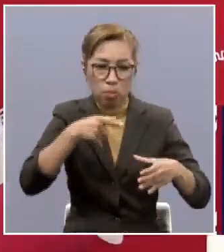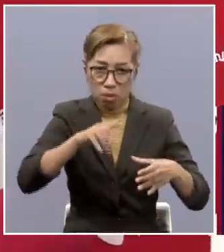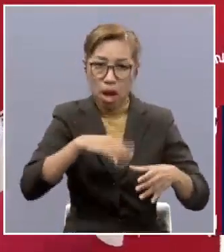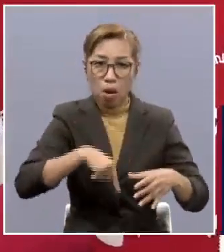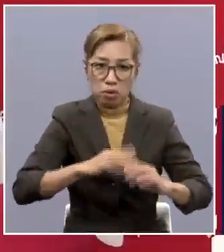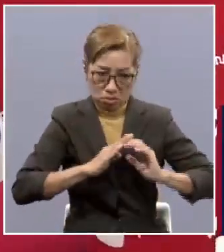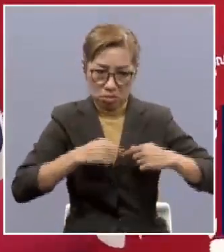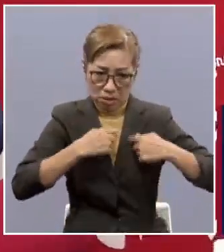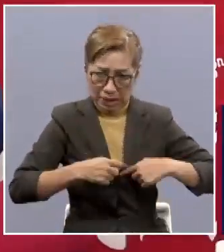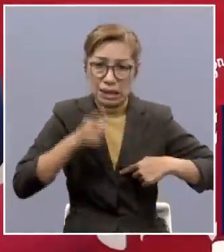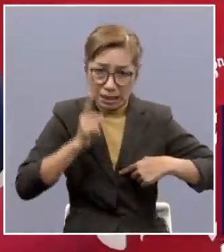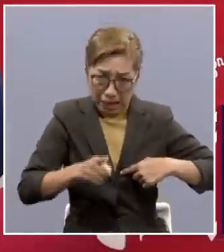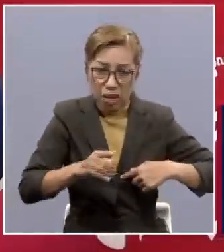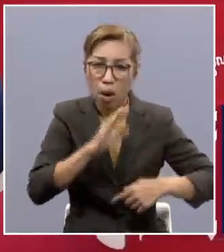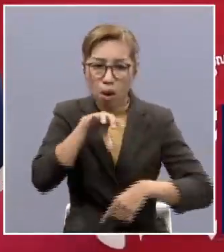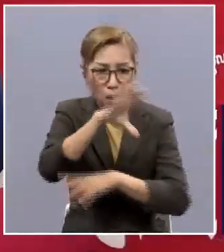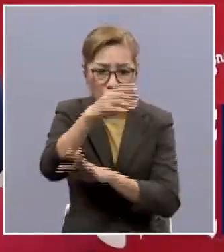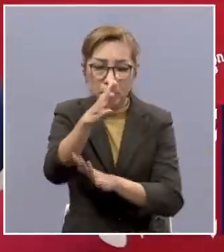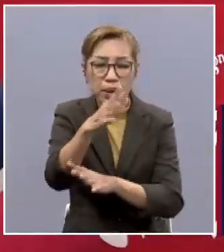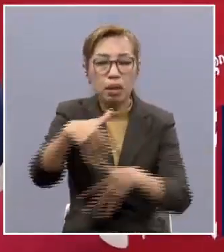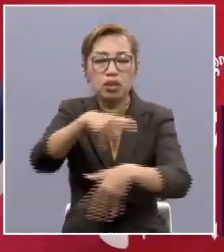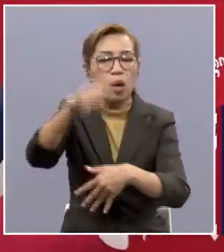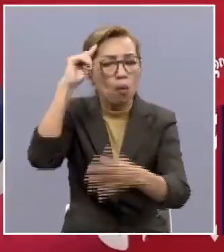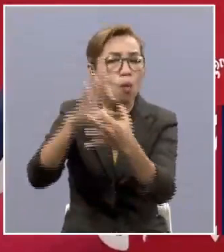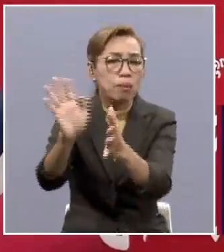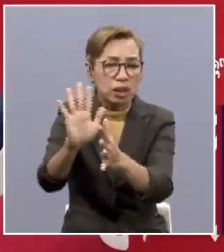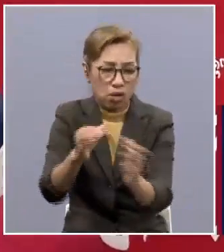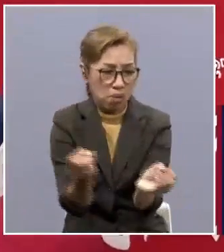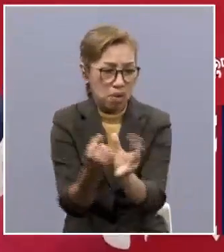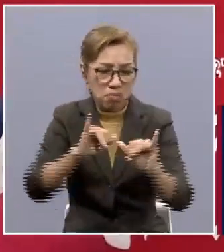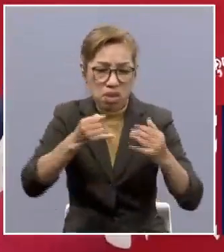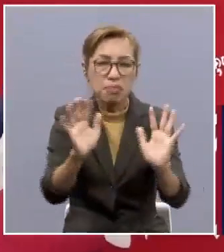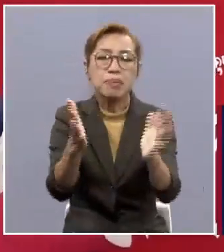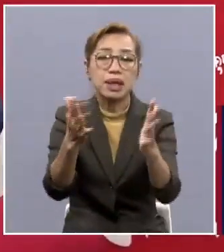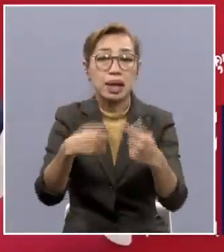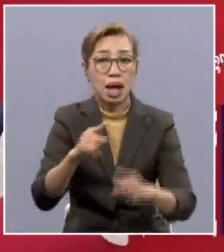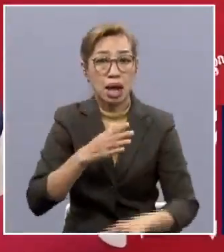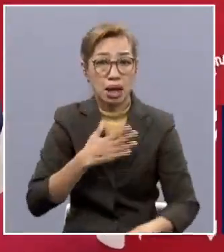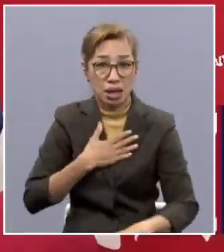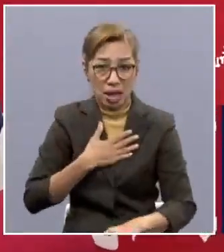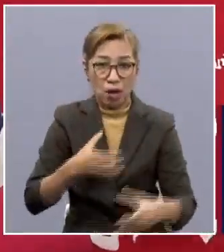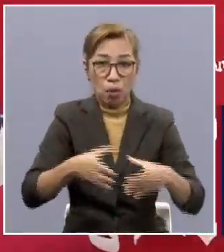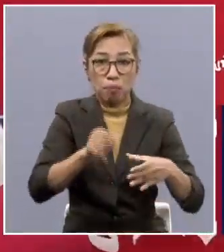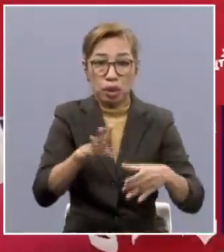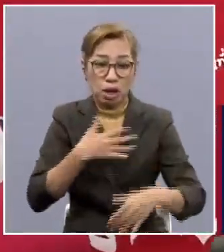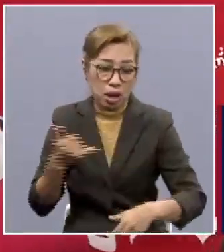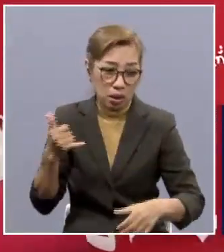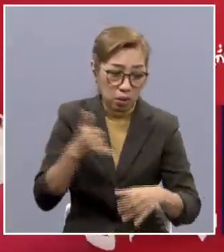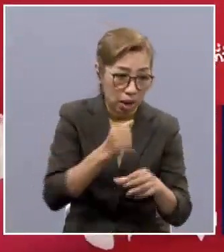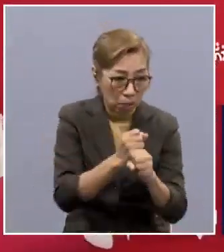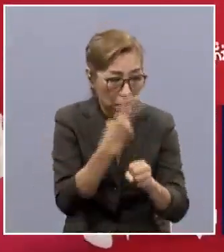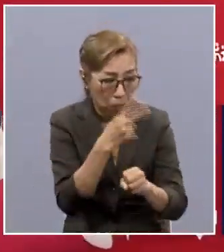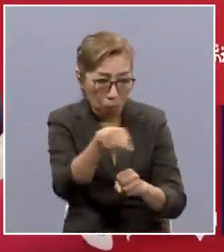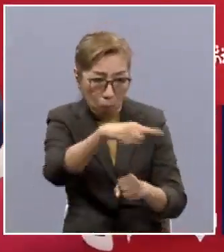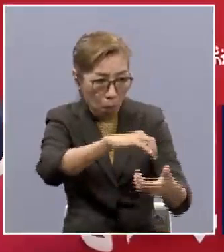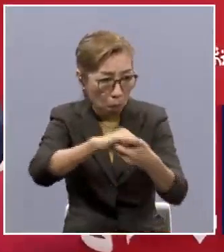นี้ไม่ต้องเป็นห่วงในเรื่องของความขัดแย้งคุณอุ๊งอิ๊งบอกเข้ามาเนี่ยรู้สึกชอบที่พรรคเพื่อไทยเป็นหนึ่งเดียวกันการ